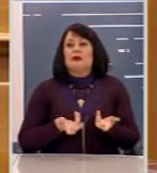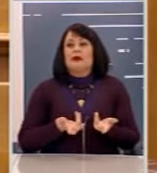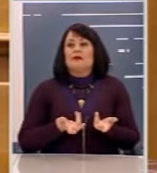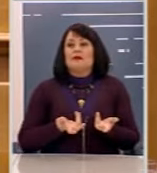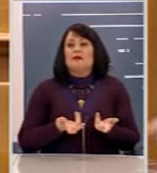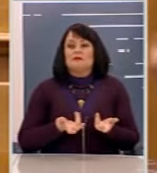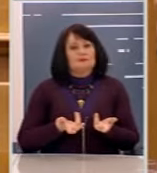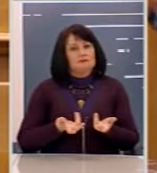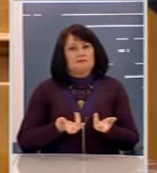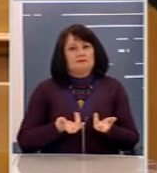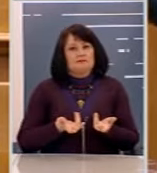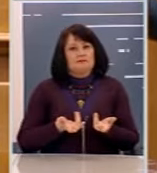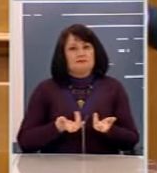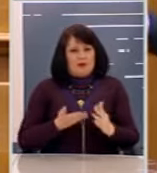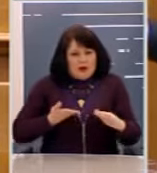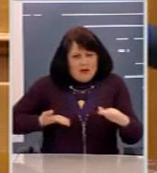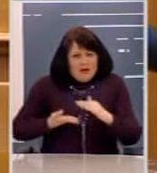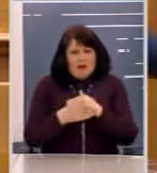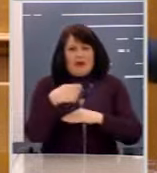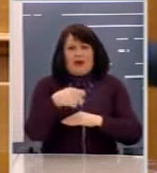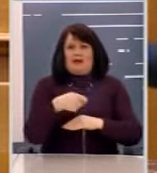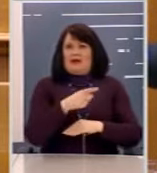και δεν πάμε στα δικαστήρια